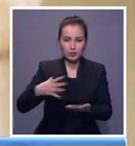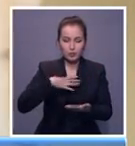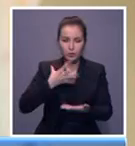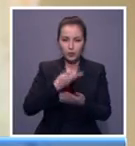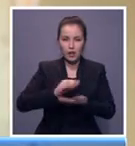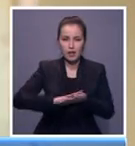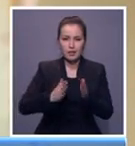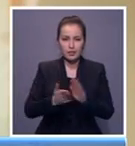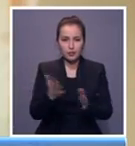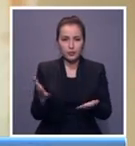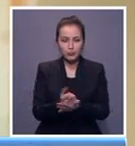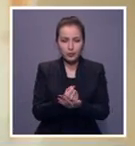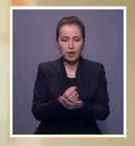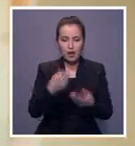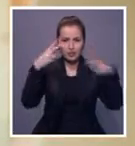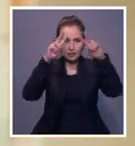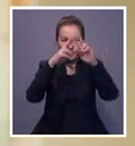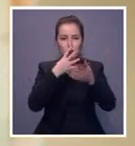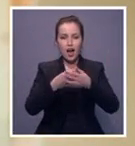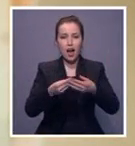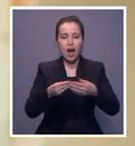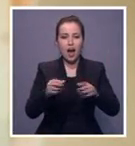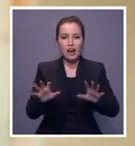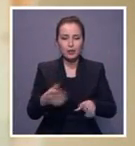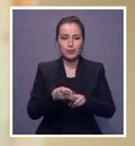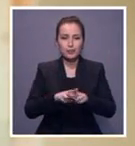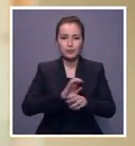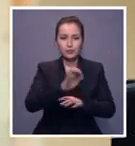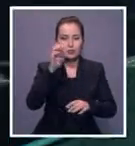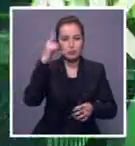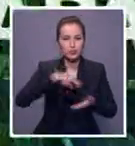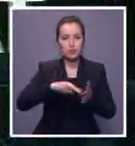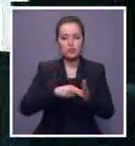соны біздің Астана қаласының әкіміне жібергелі отырмыз.